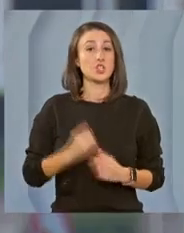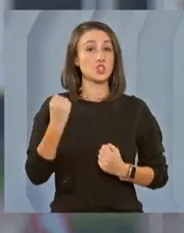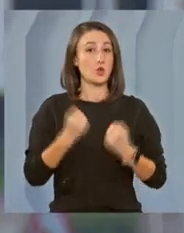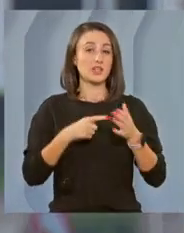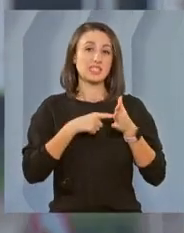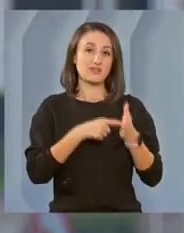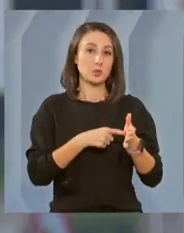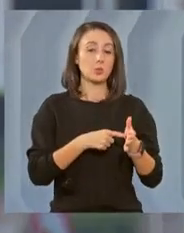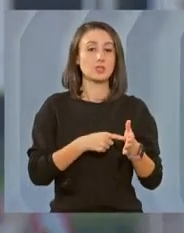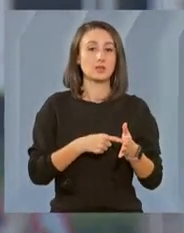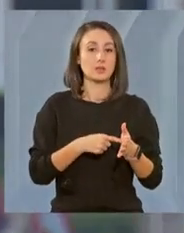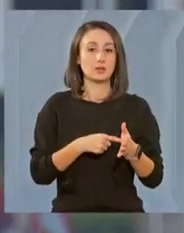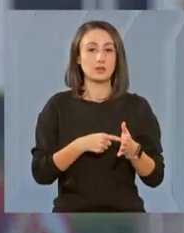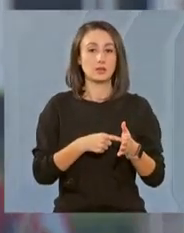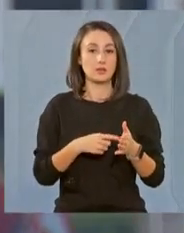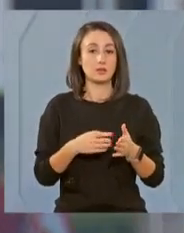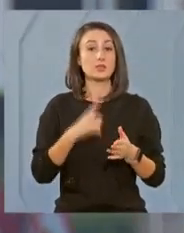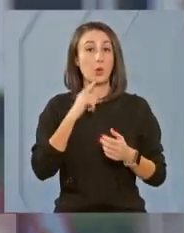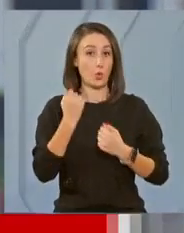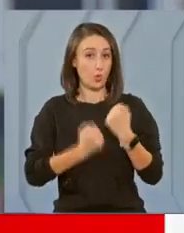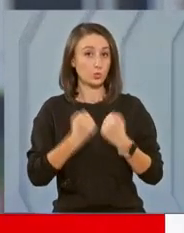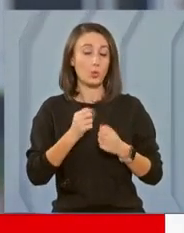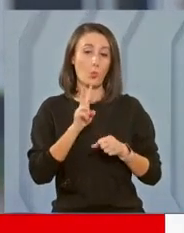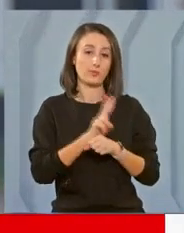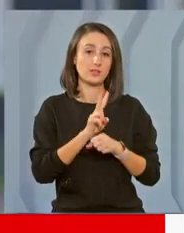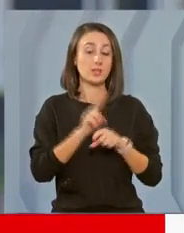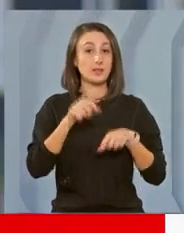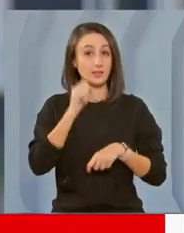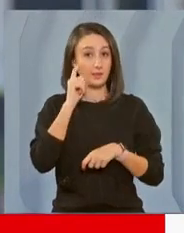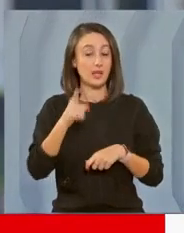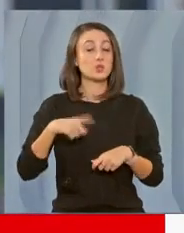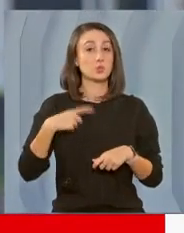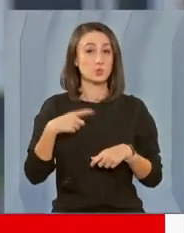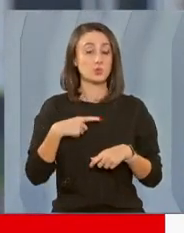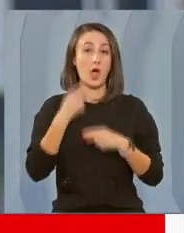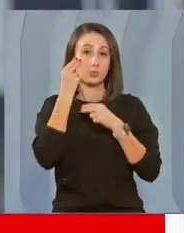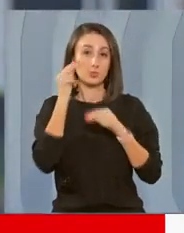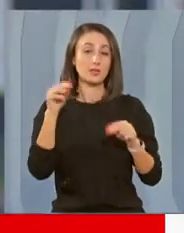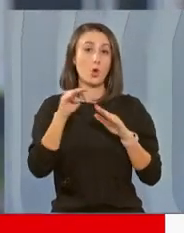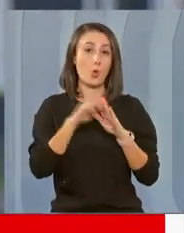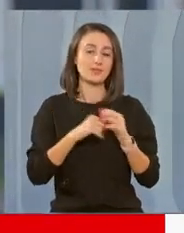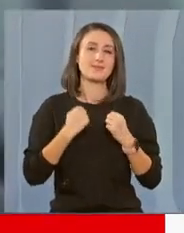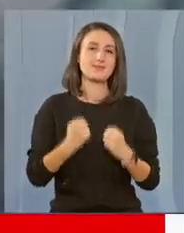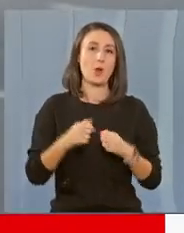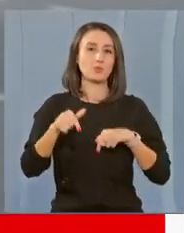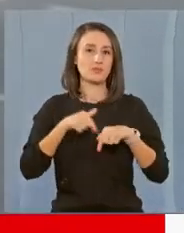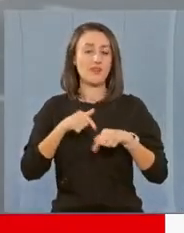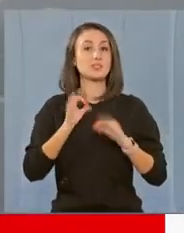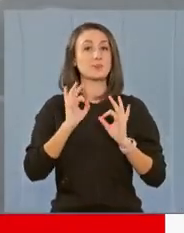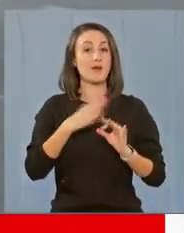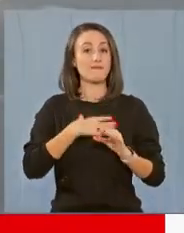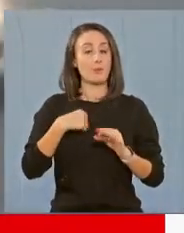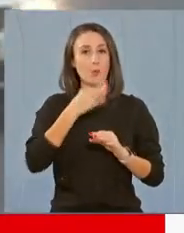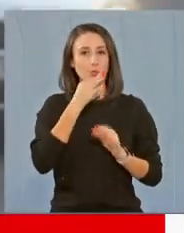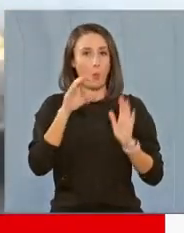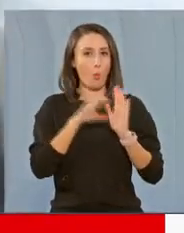Șoferii sunt sfătuiți că să conducă cu prudență în această dimineață, căci sunt anunțate condiții dificile de trafic. Meteorologii au emis un cod